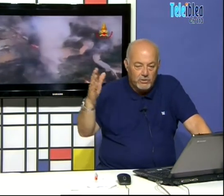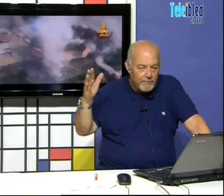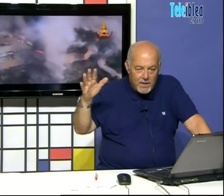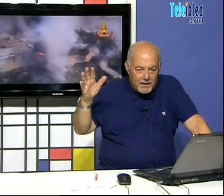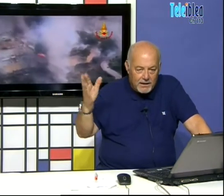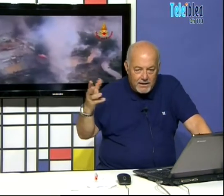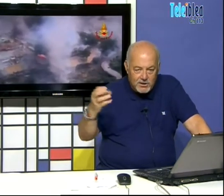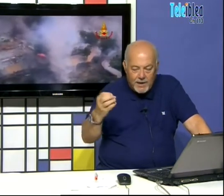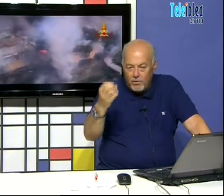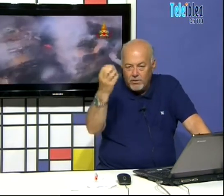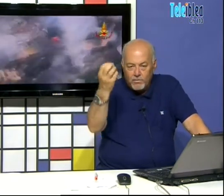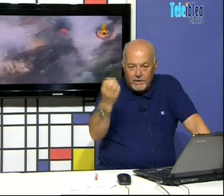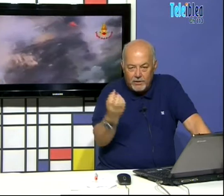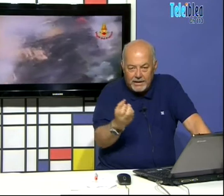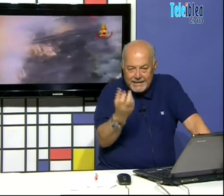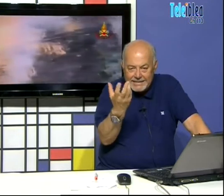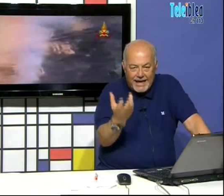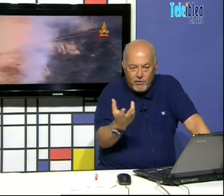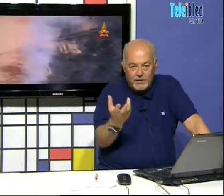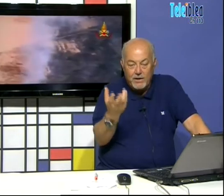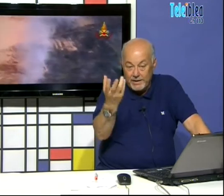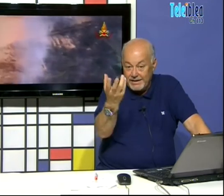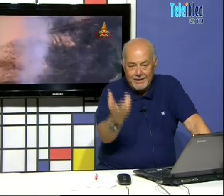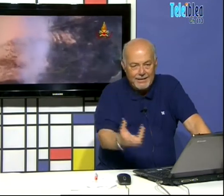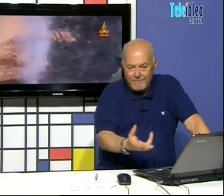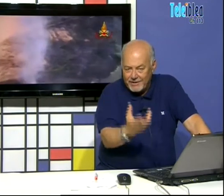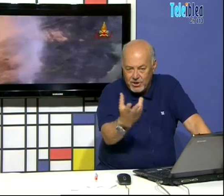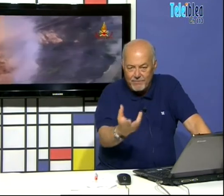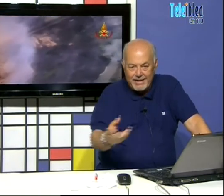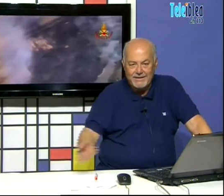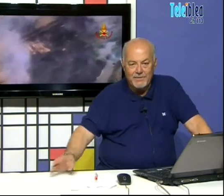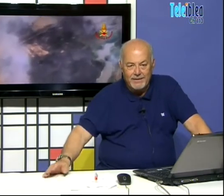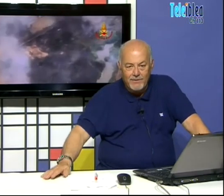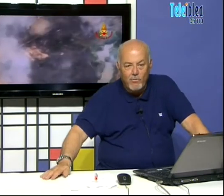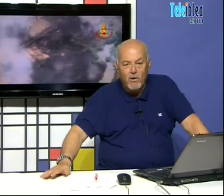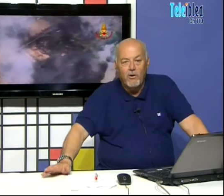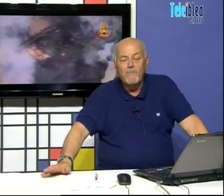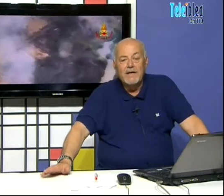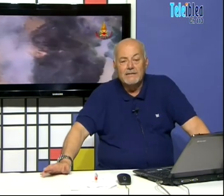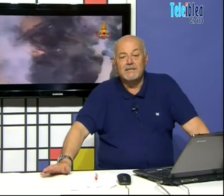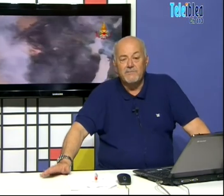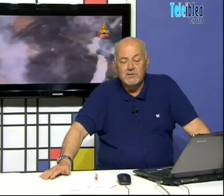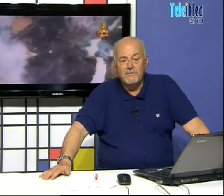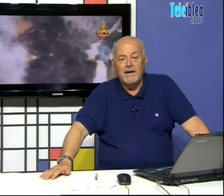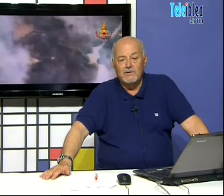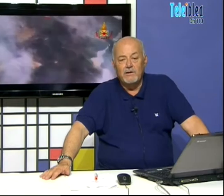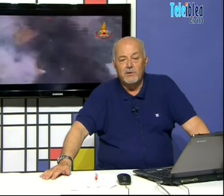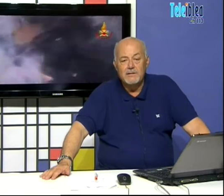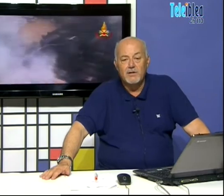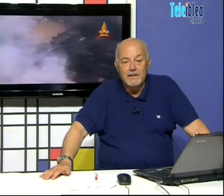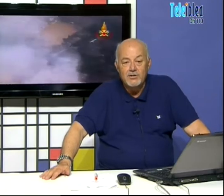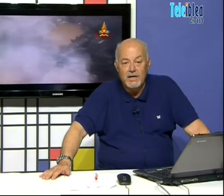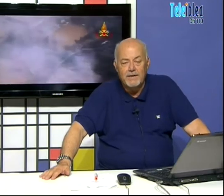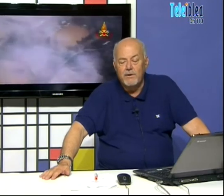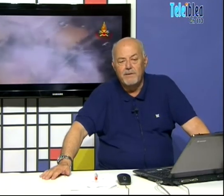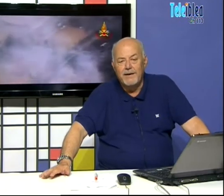l'erba, diciamo, quello che è secco e che quindi facilmente prende fuoco. Se si fosse fatta una